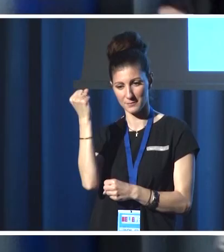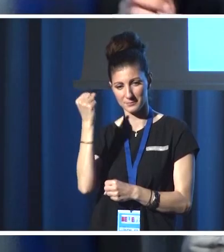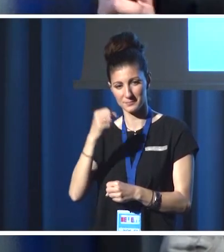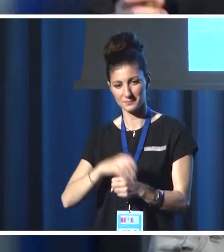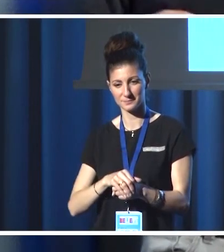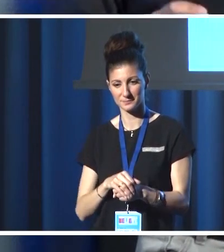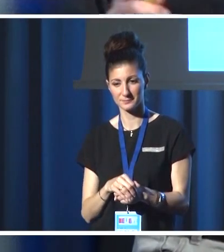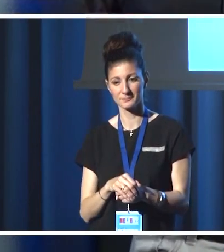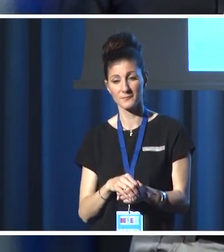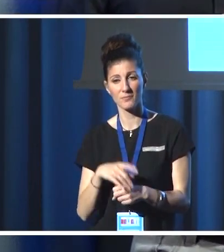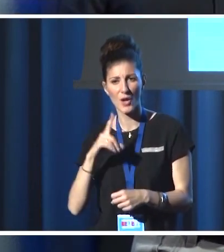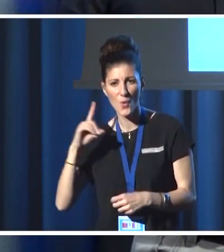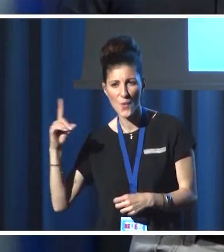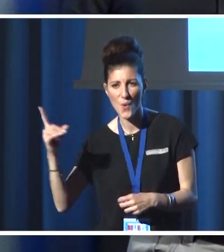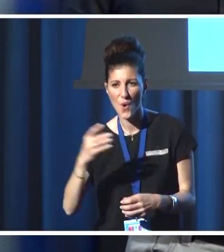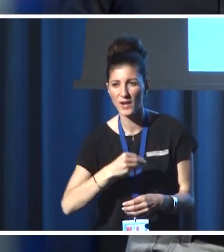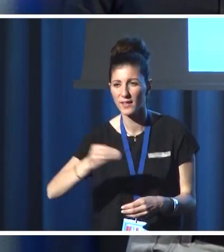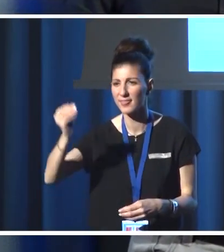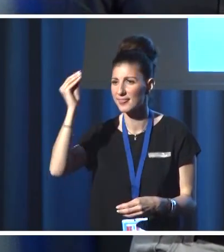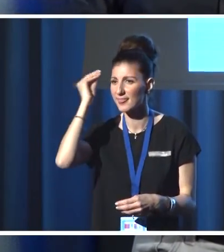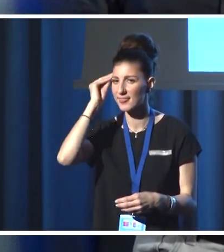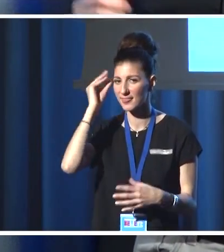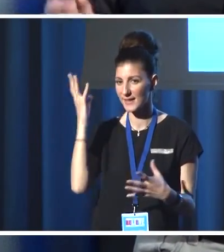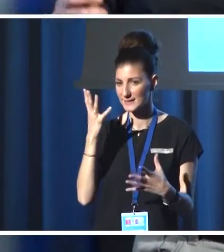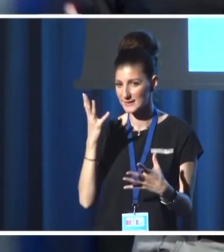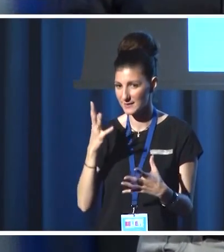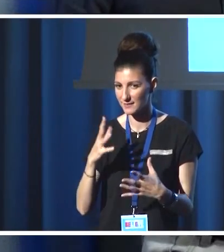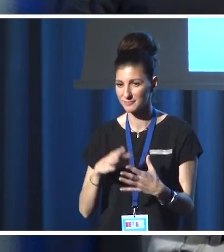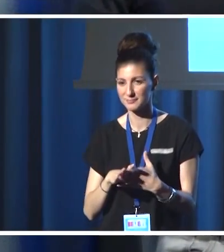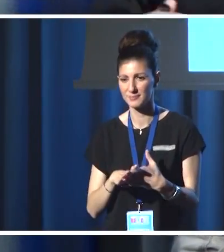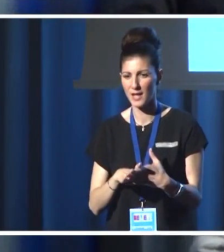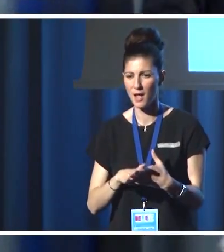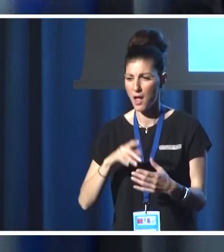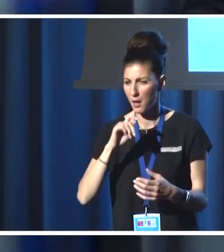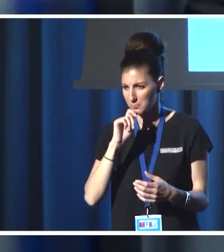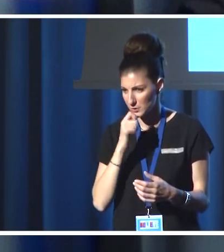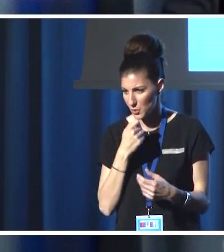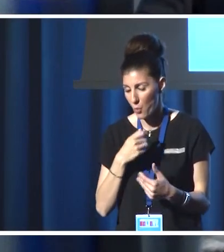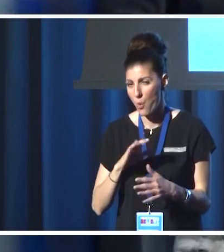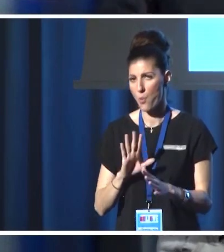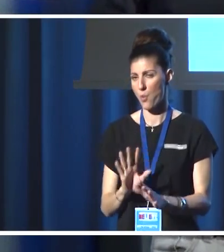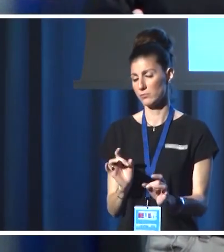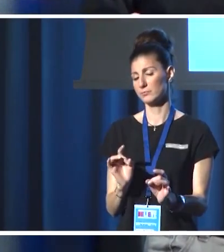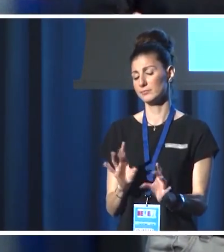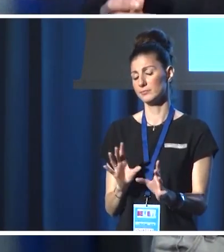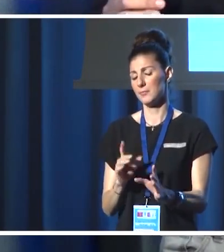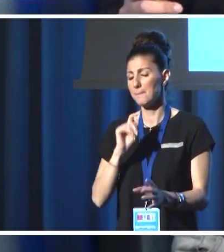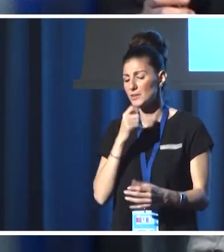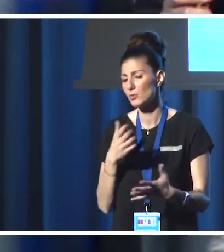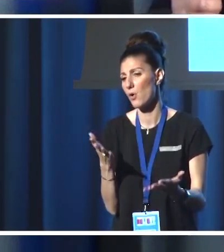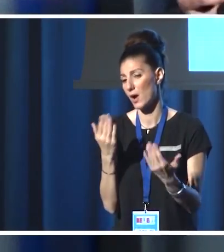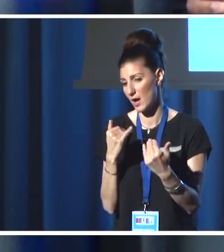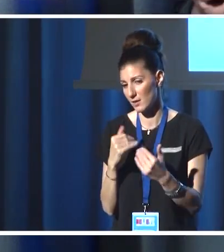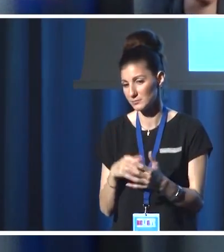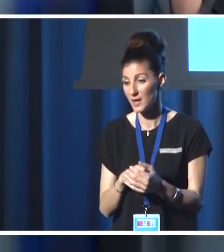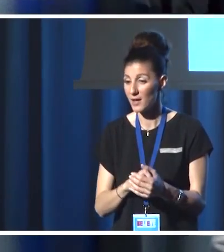θέλω να θυμάστε ότι δεν υπάρχουν μυστικά σε ότι θέλουμε να κάνουμε υπάρχει